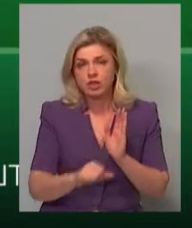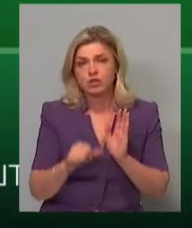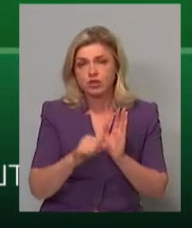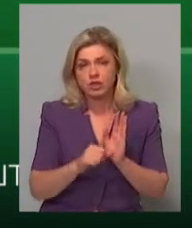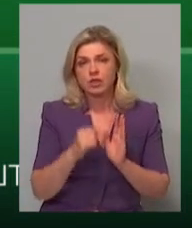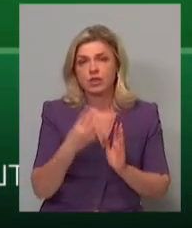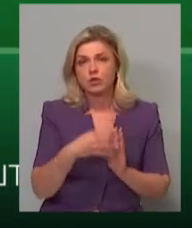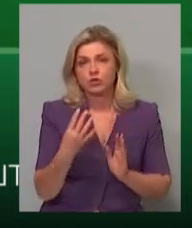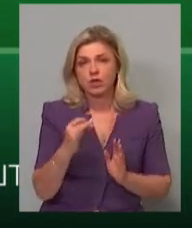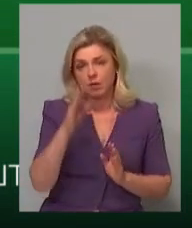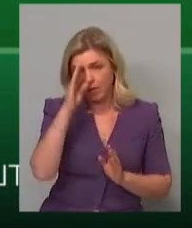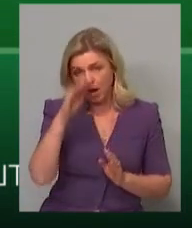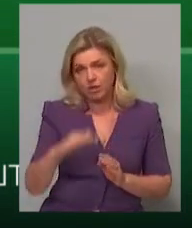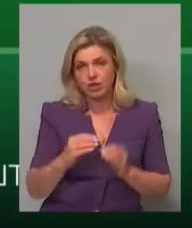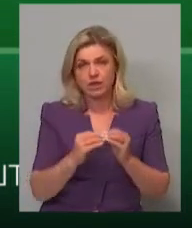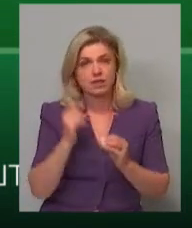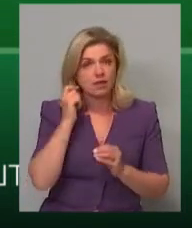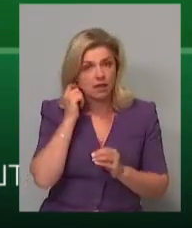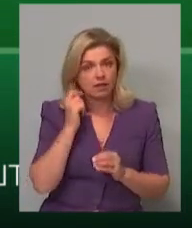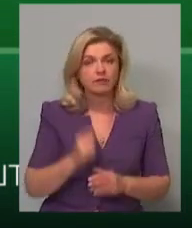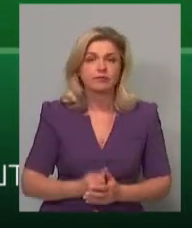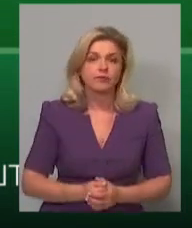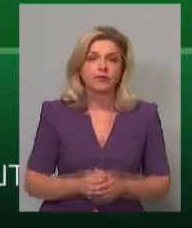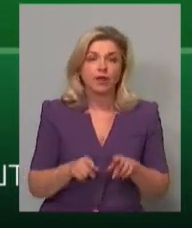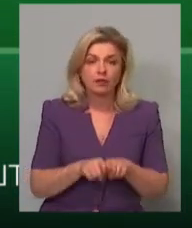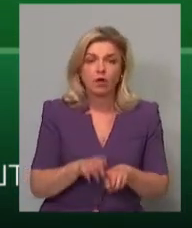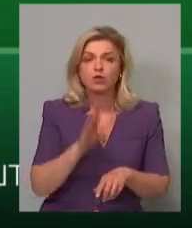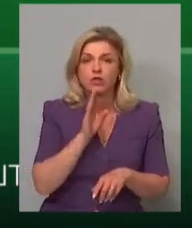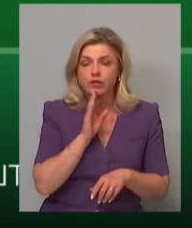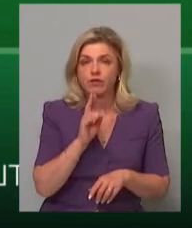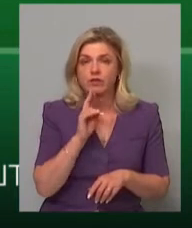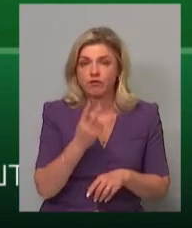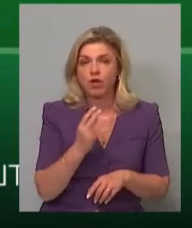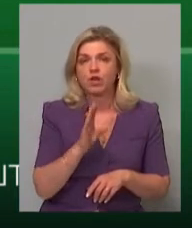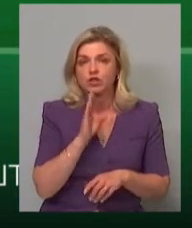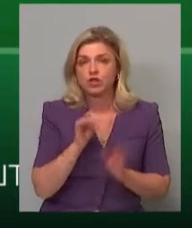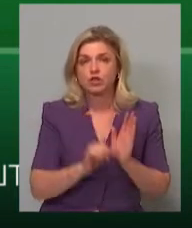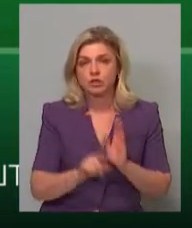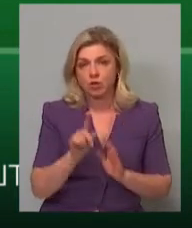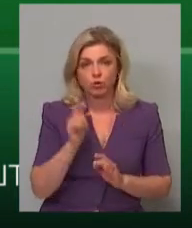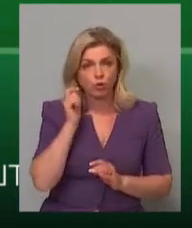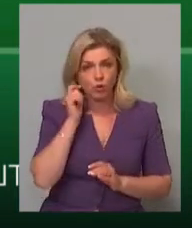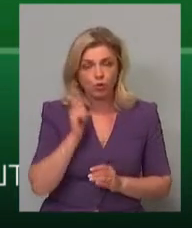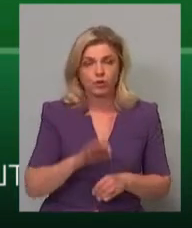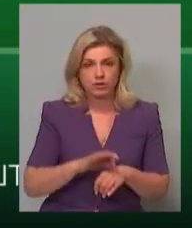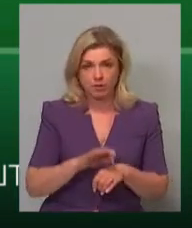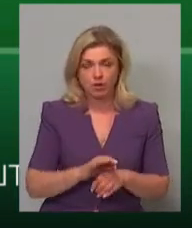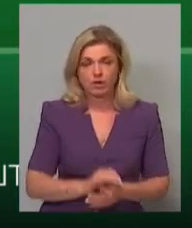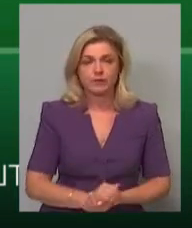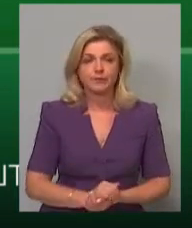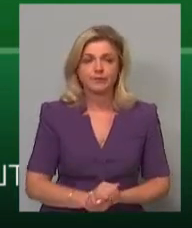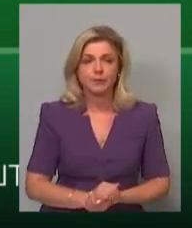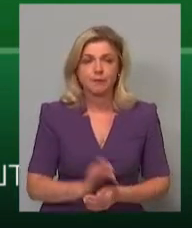також хлопчик 10 років, а також дівчинка 3 років та жінка 61 року. Також у нас